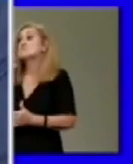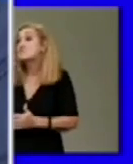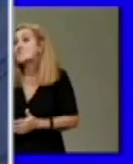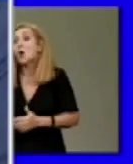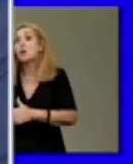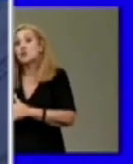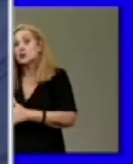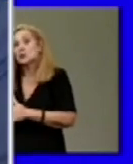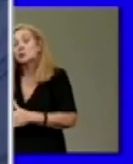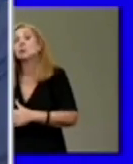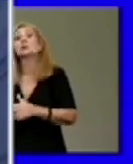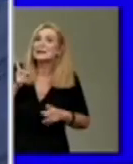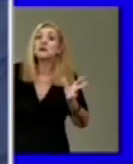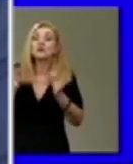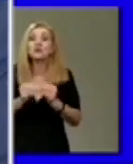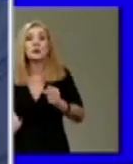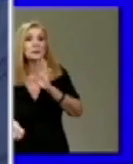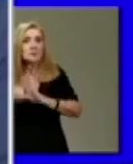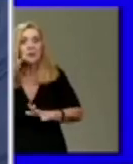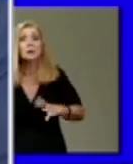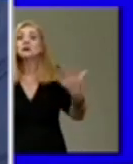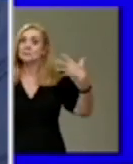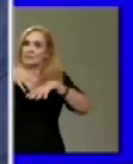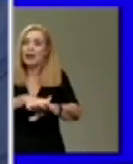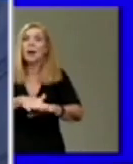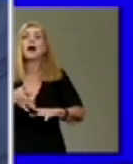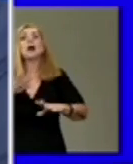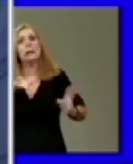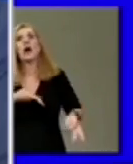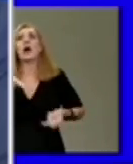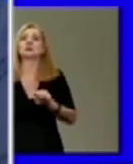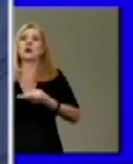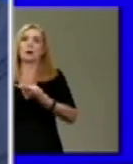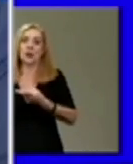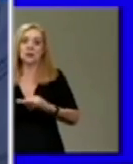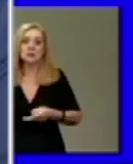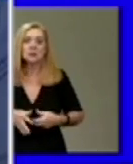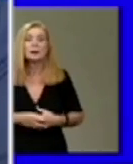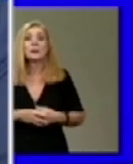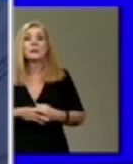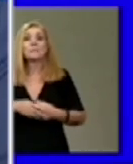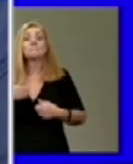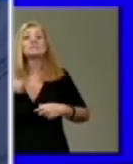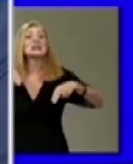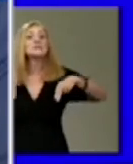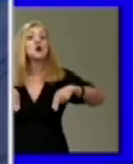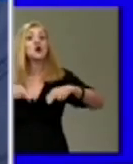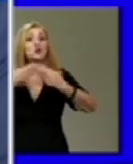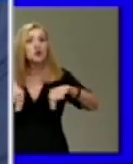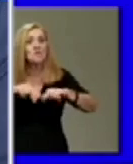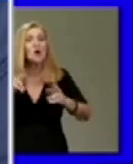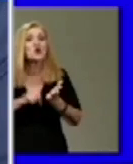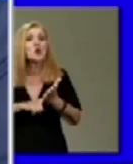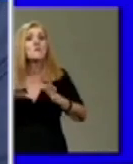θα συνεχίσουν να αυξάνονται οι δαπάνες για ένα νοικοκυριό τι σημαίνει αυτό ότι είτε πάρουμε τα